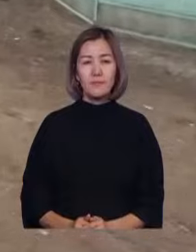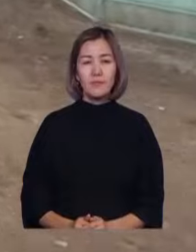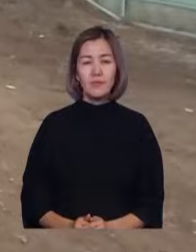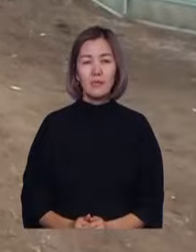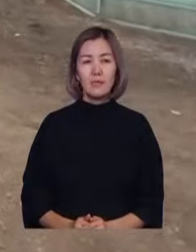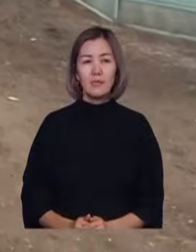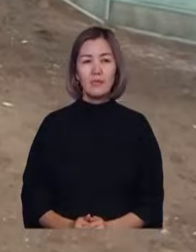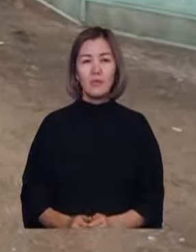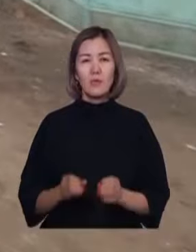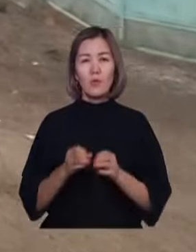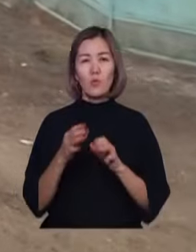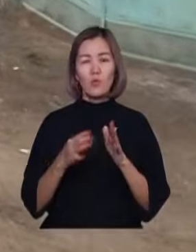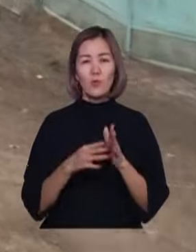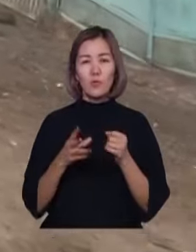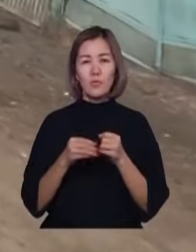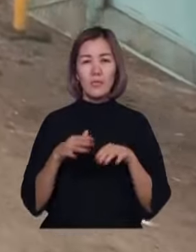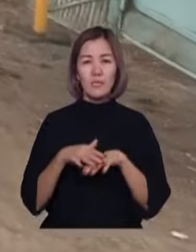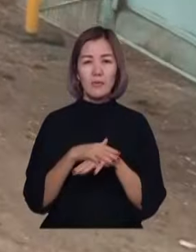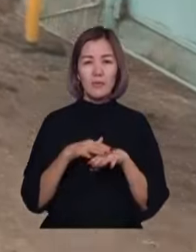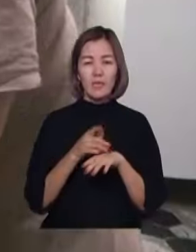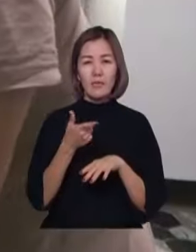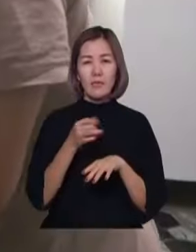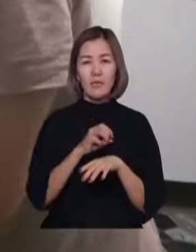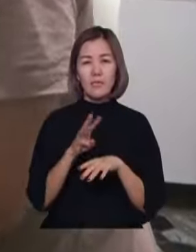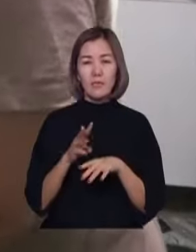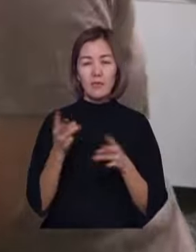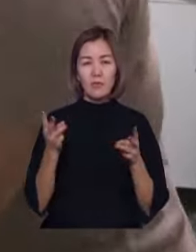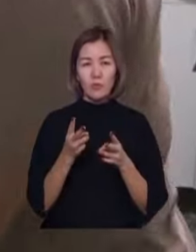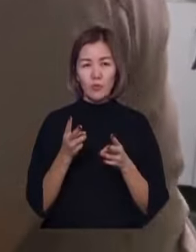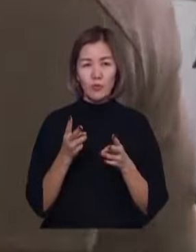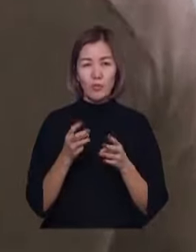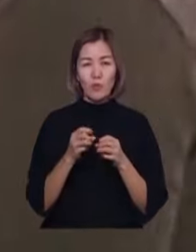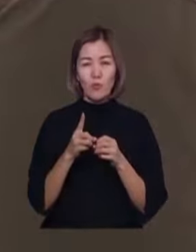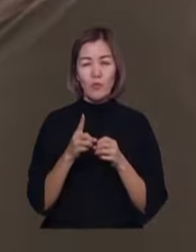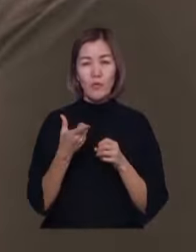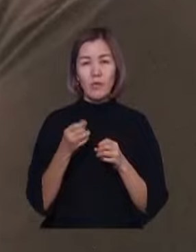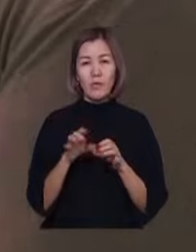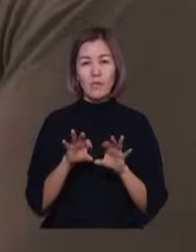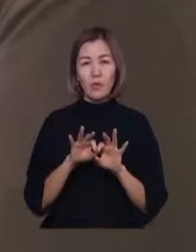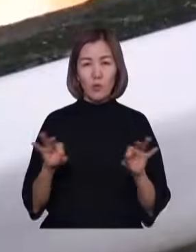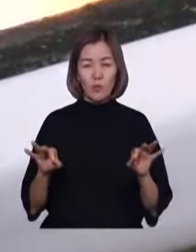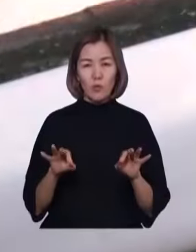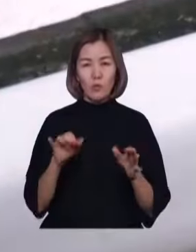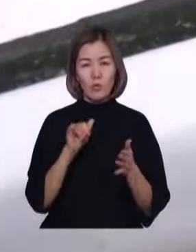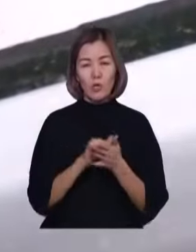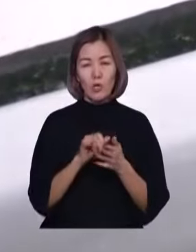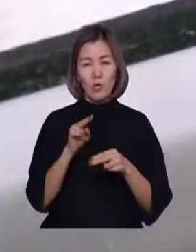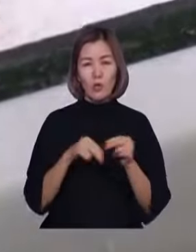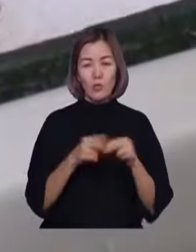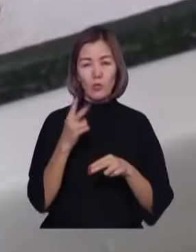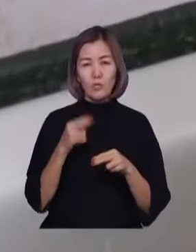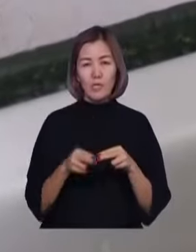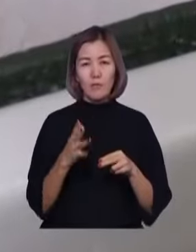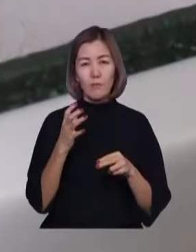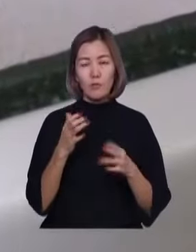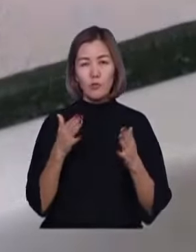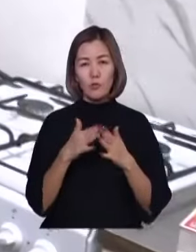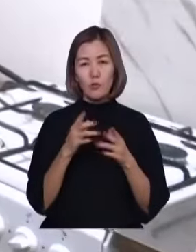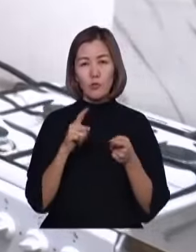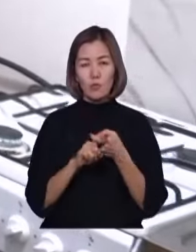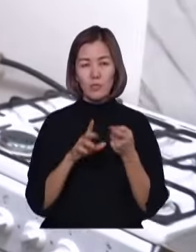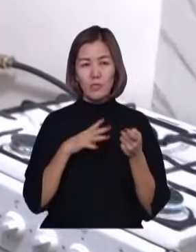Қаратал ауданында 19 елді мекен газдандыруға жатады. Бүгінгі таңда 11-нің газ тарту желілерінің құрылысы аяқталып, 500-ге жуық үй қосылған.